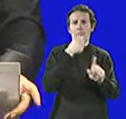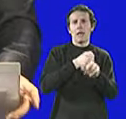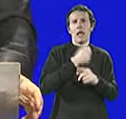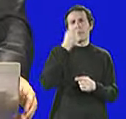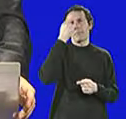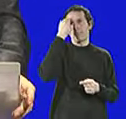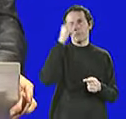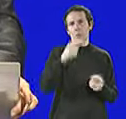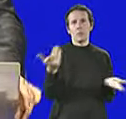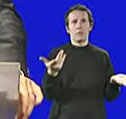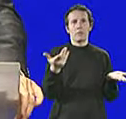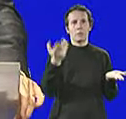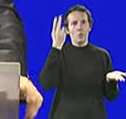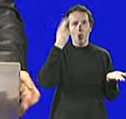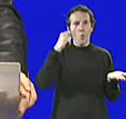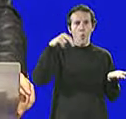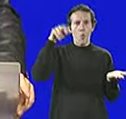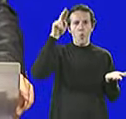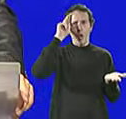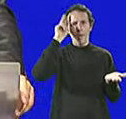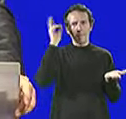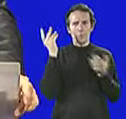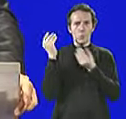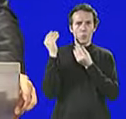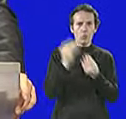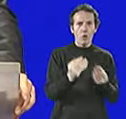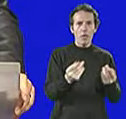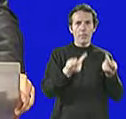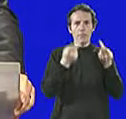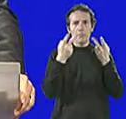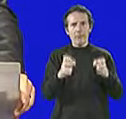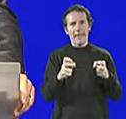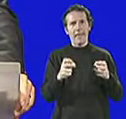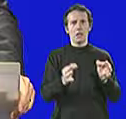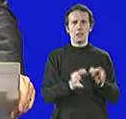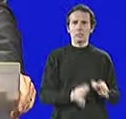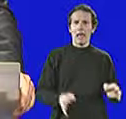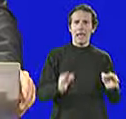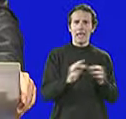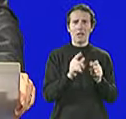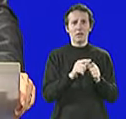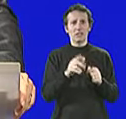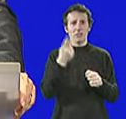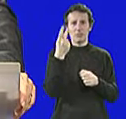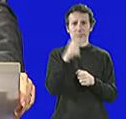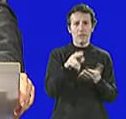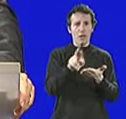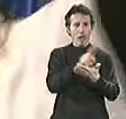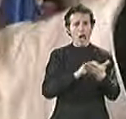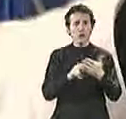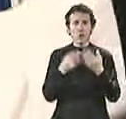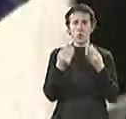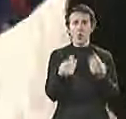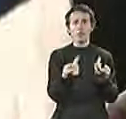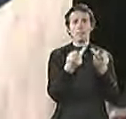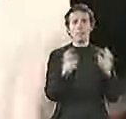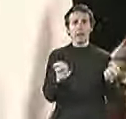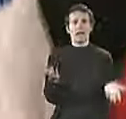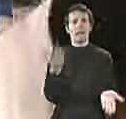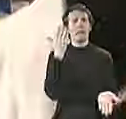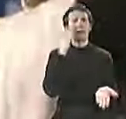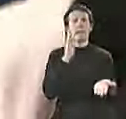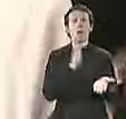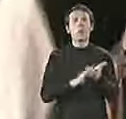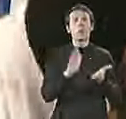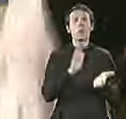cette Europe qui a apporté la paix à notre pays et à des régions comme la vôtre? Que serait-il resté de